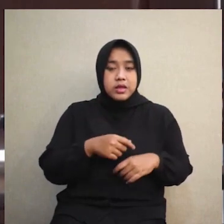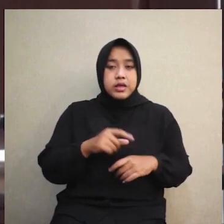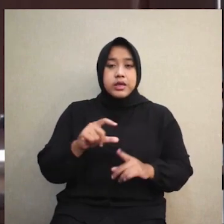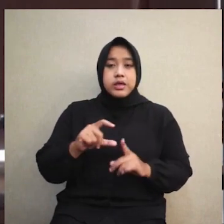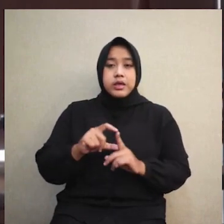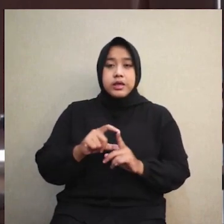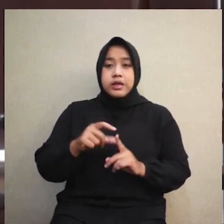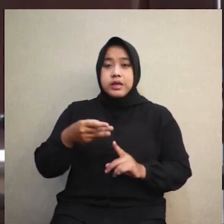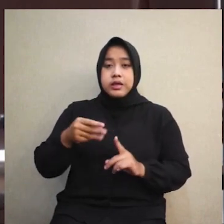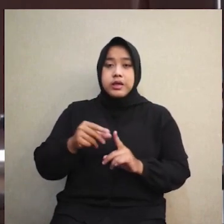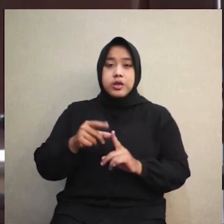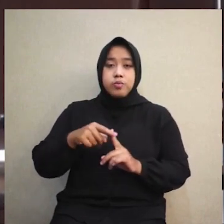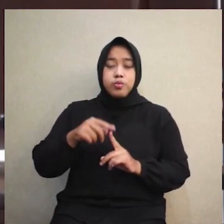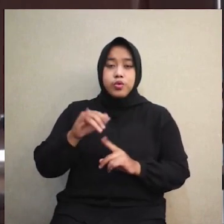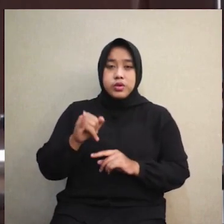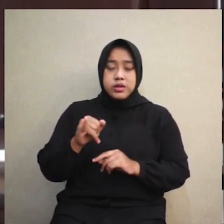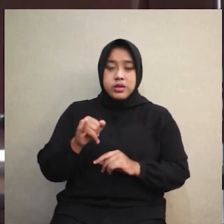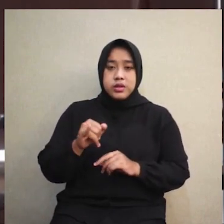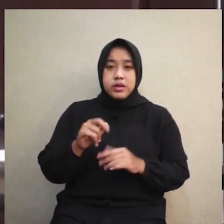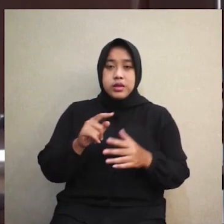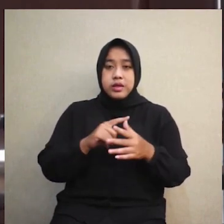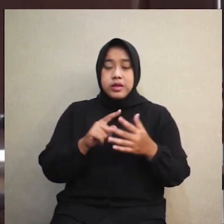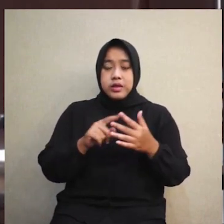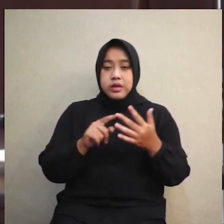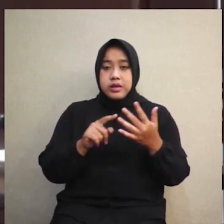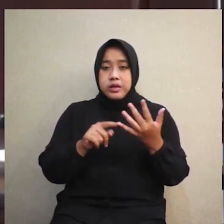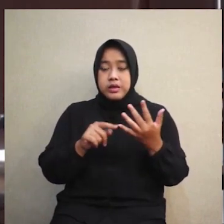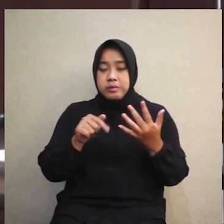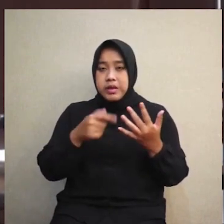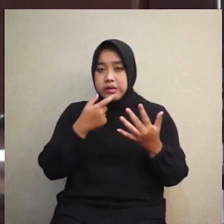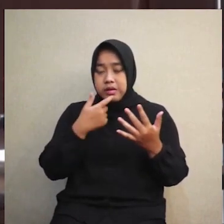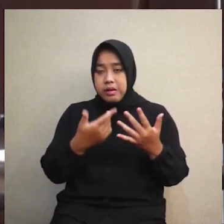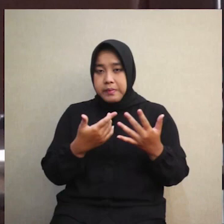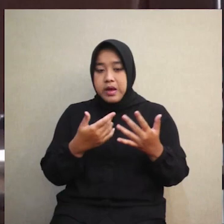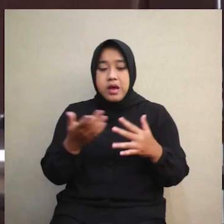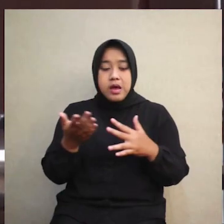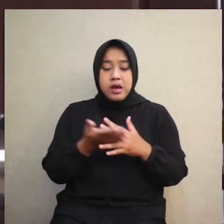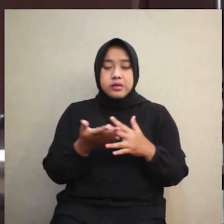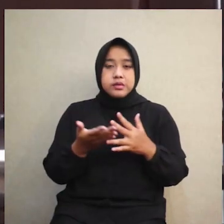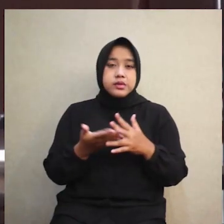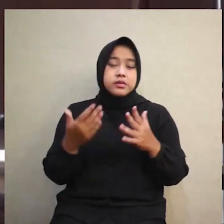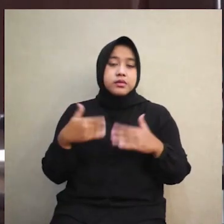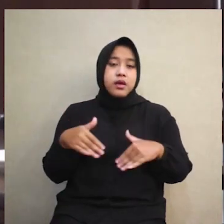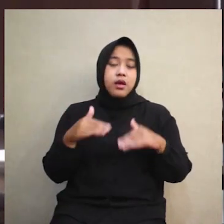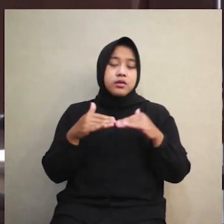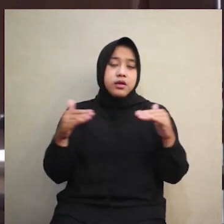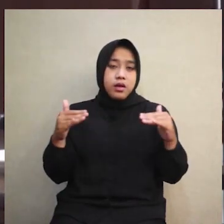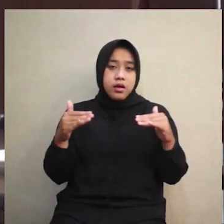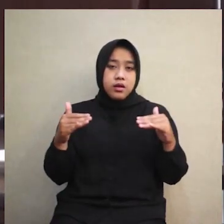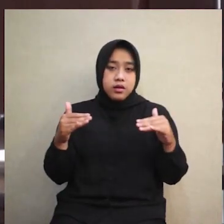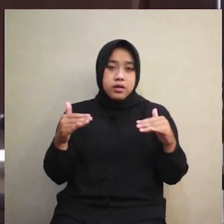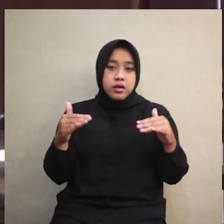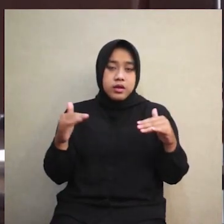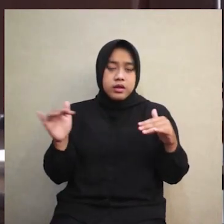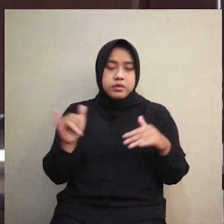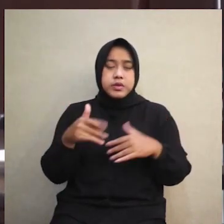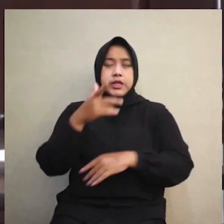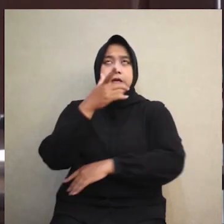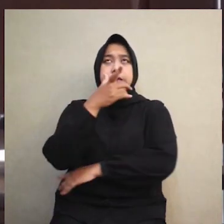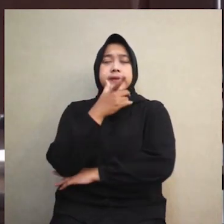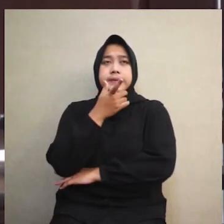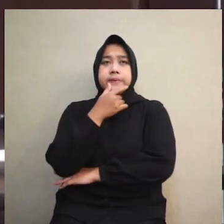Deputi lima ya terkait dengan akses keadilan dan sepertinya